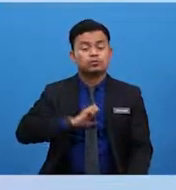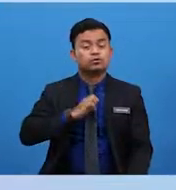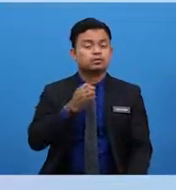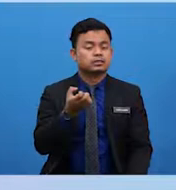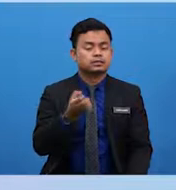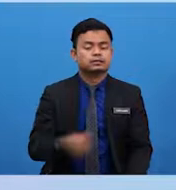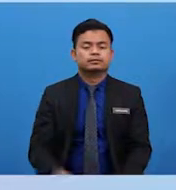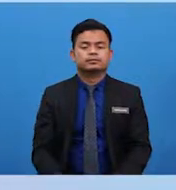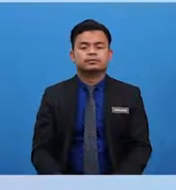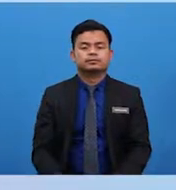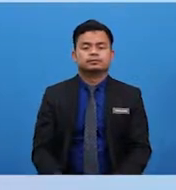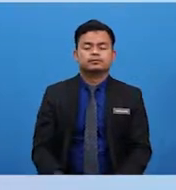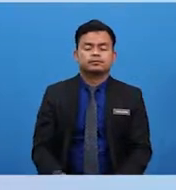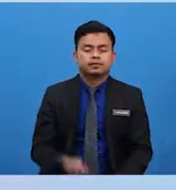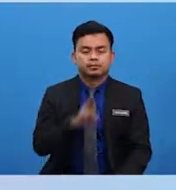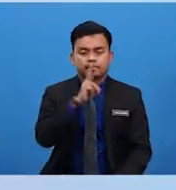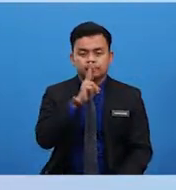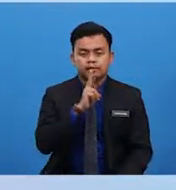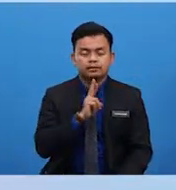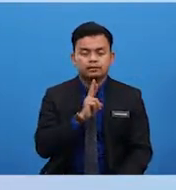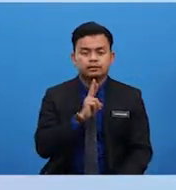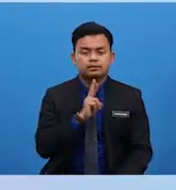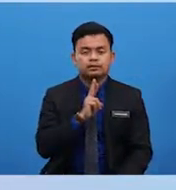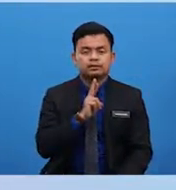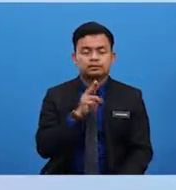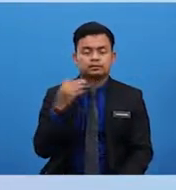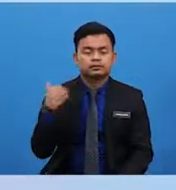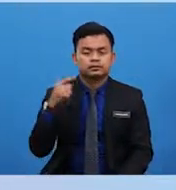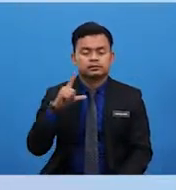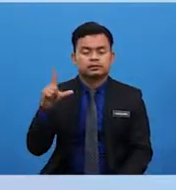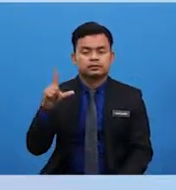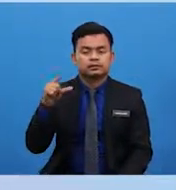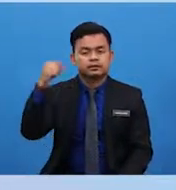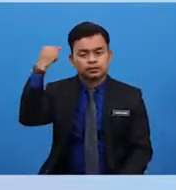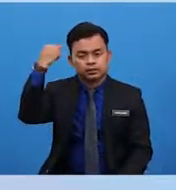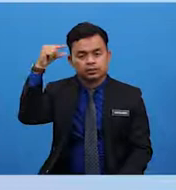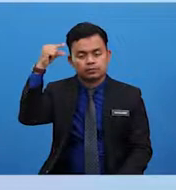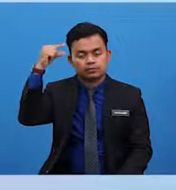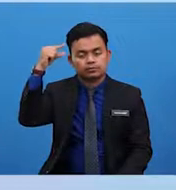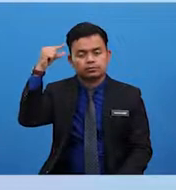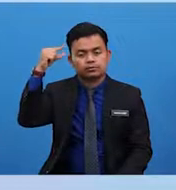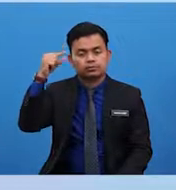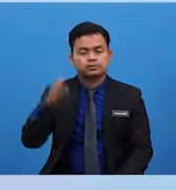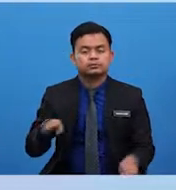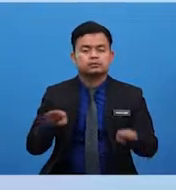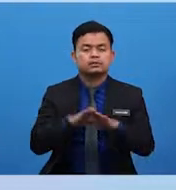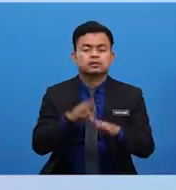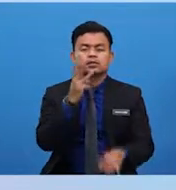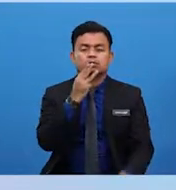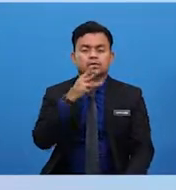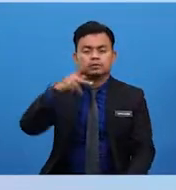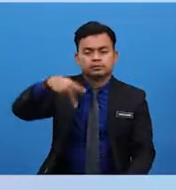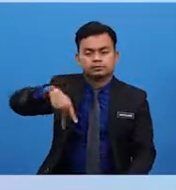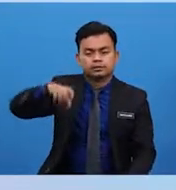tuh cek udah tahu teh kalau merah warna penggunaannya adalah hijau dia yang berhadapan dengan roda warna